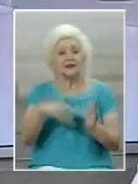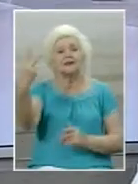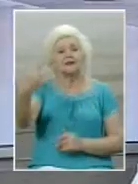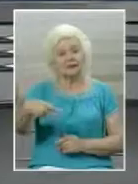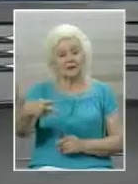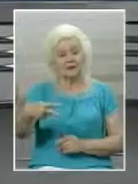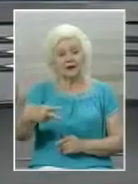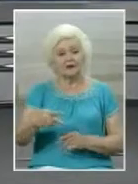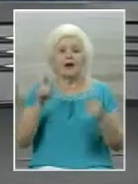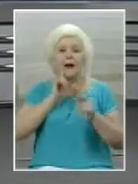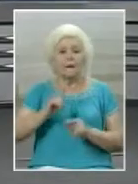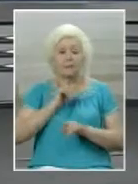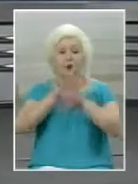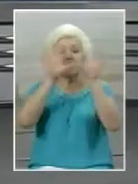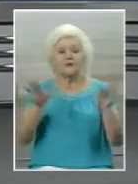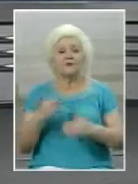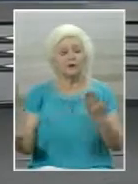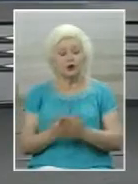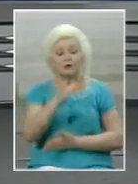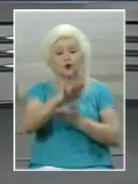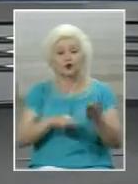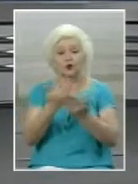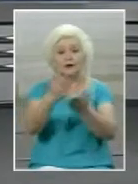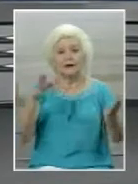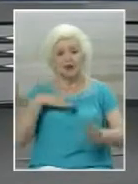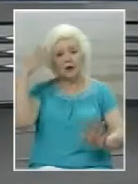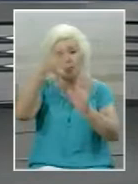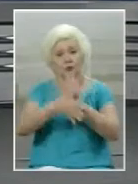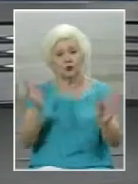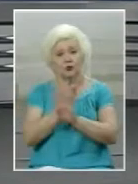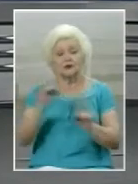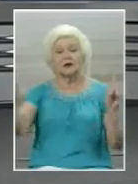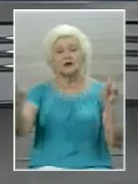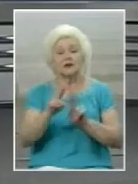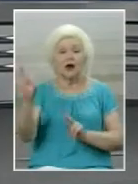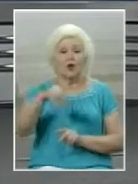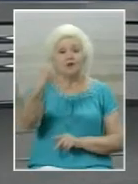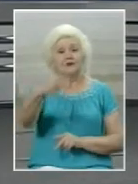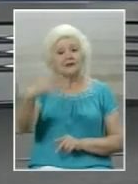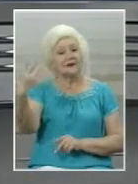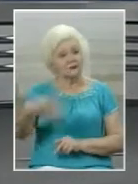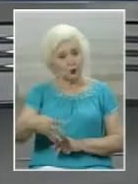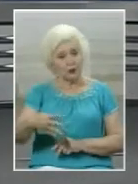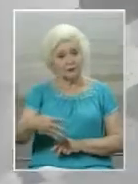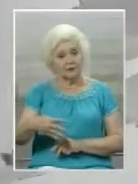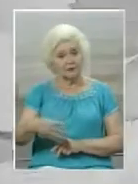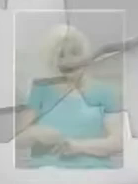19:20. А поки що це всі новини. Далі на вас чекає прогноз погоди. Зустрінемось о 20:40.